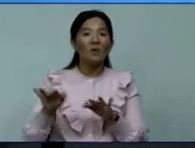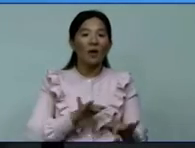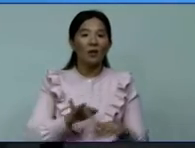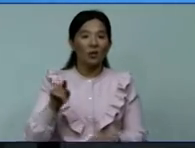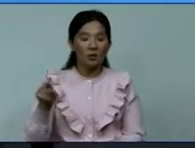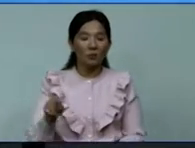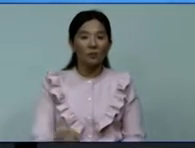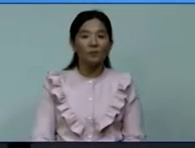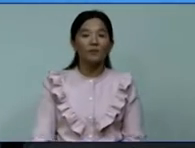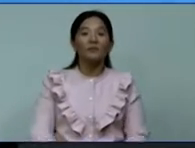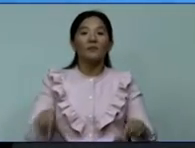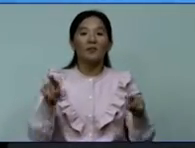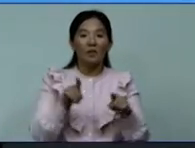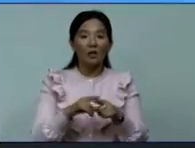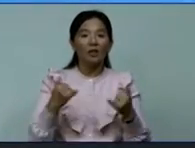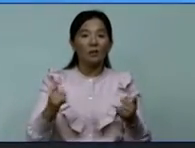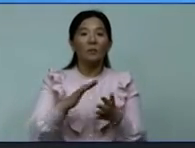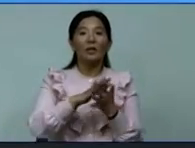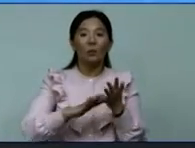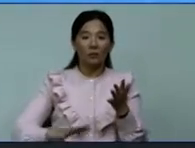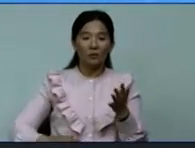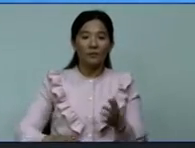механизму. Итак, продолжим.